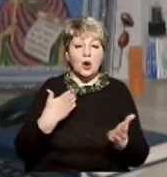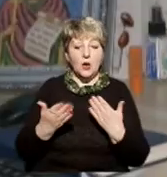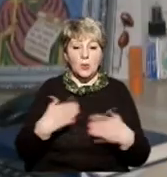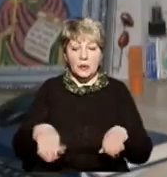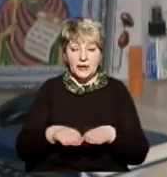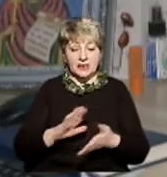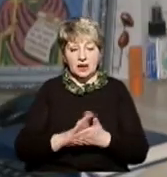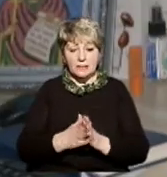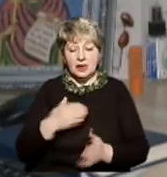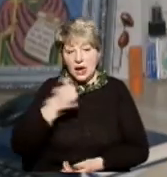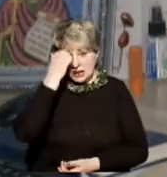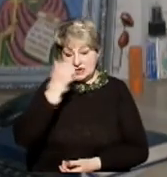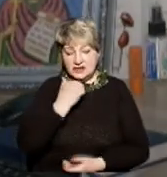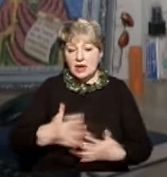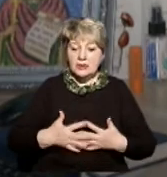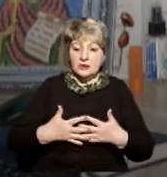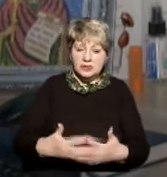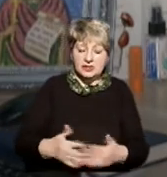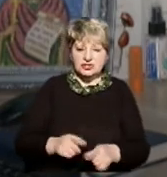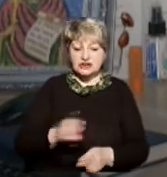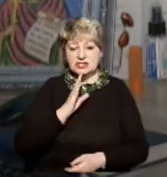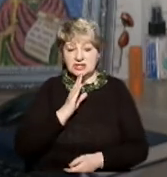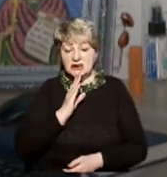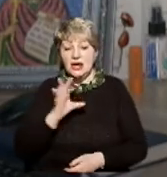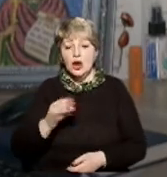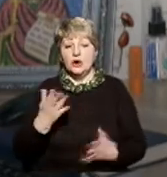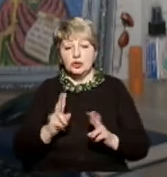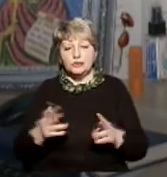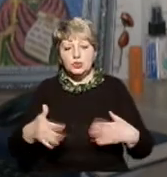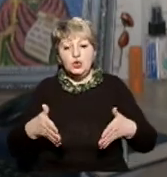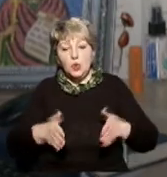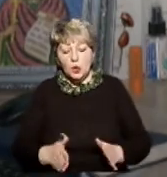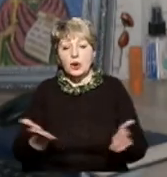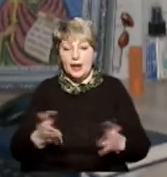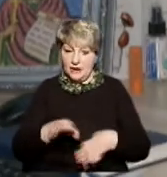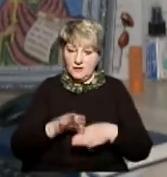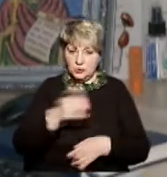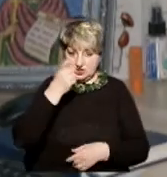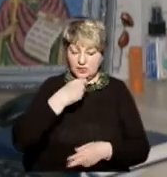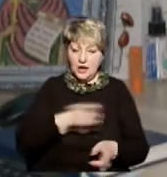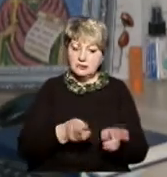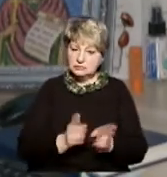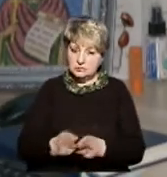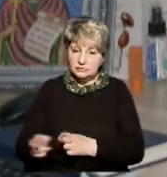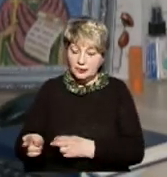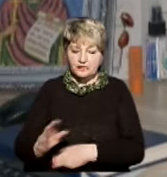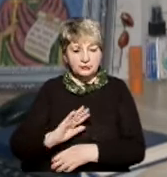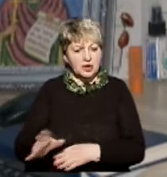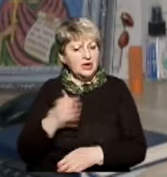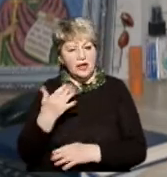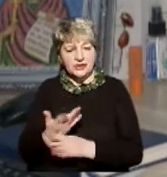Я дякую жінкам вагітним, породіллям, роділлям, які ведуть себе адекватно, які не вимагають